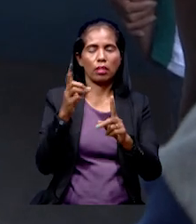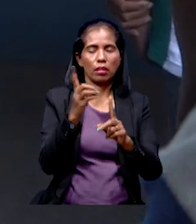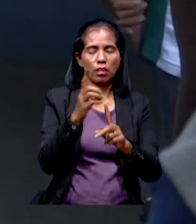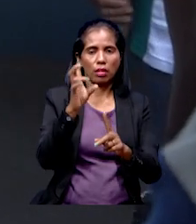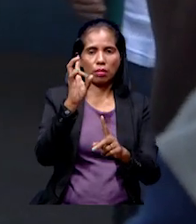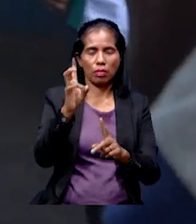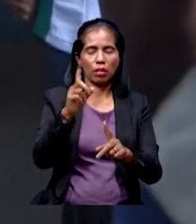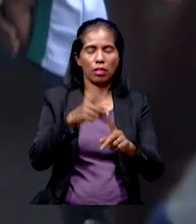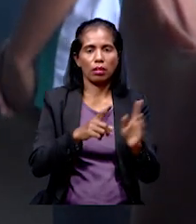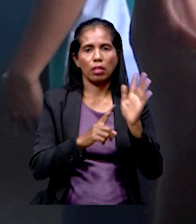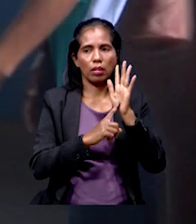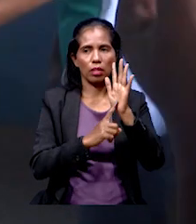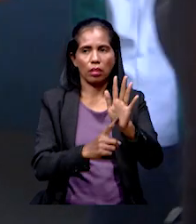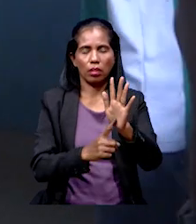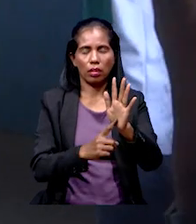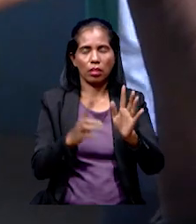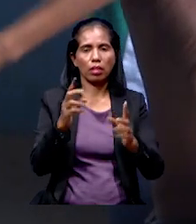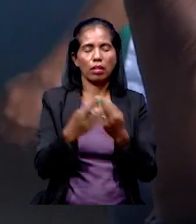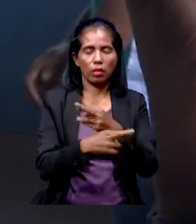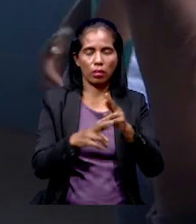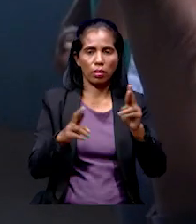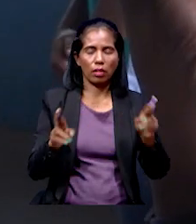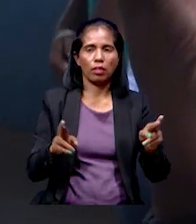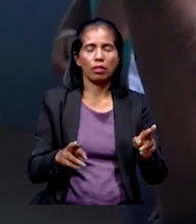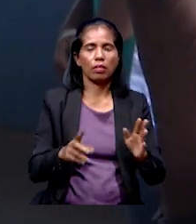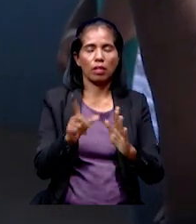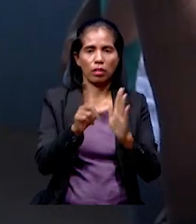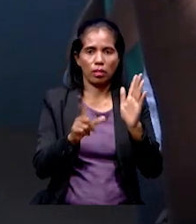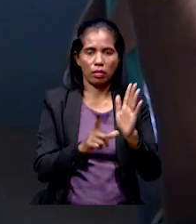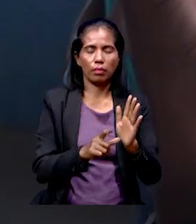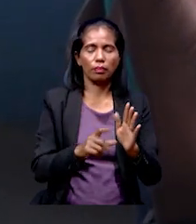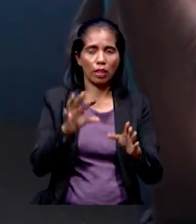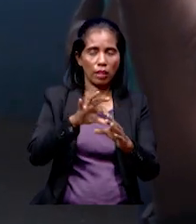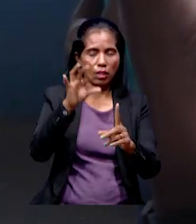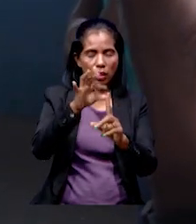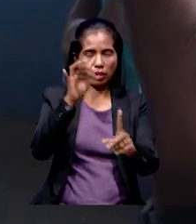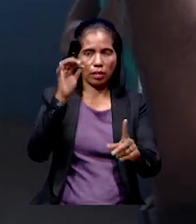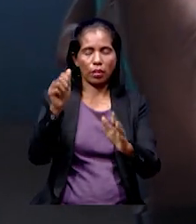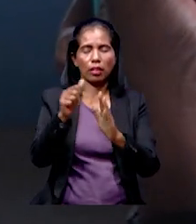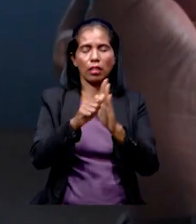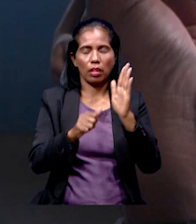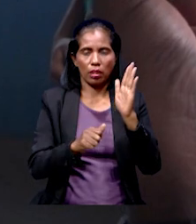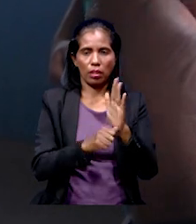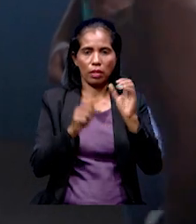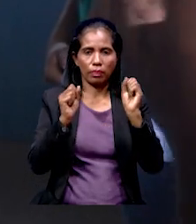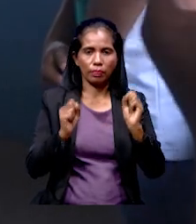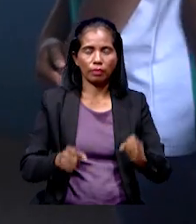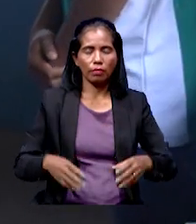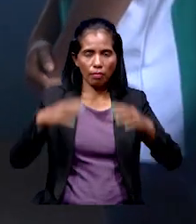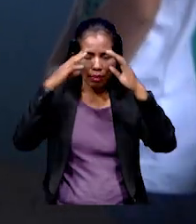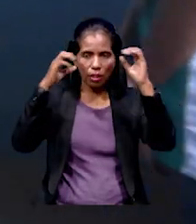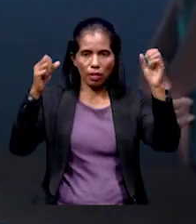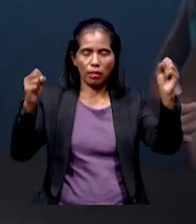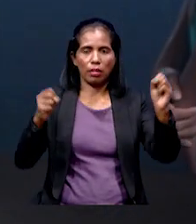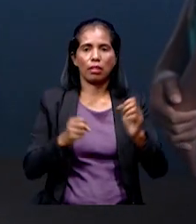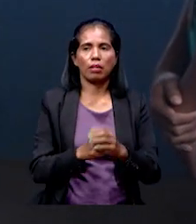tiha lorong publika saung resultaru ele saung nian. Ihar tiu hitu nuresing walu konba inkompatibilidadi Presidente